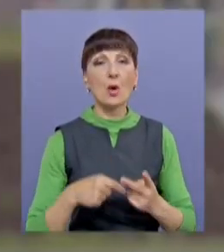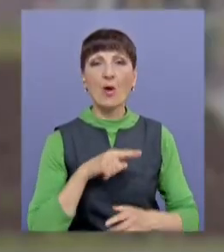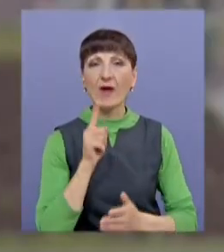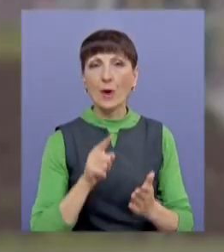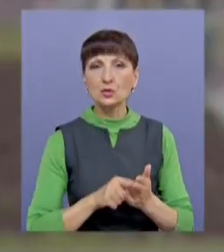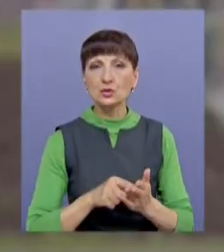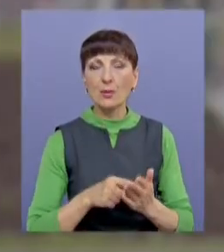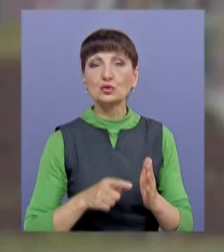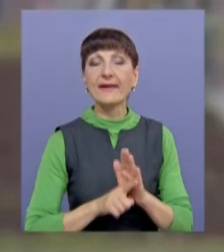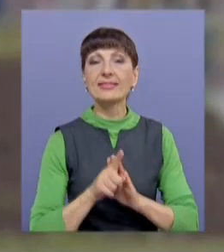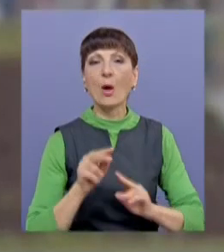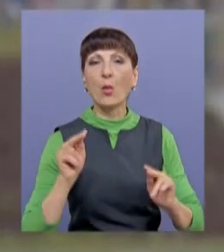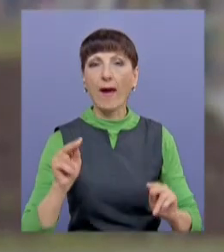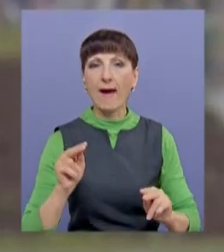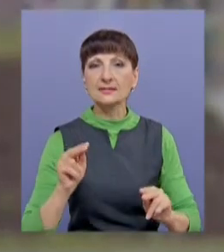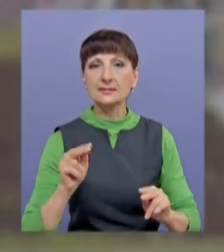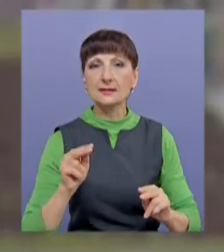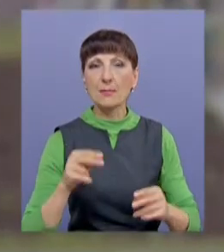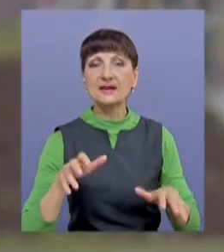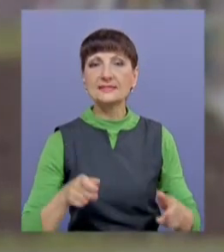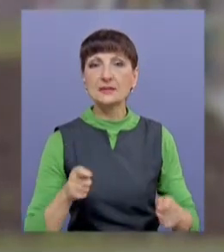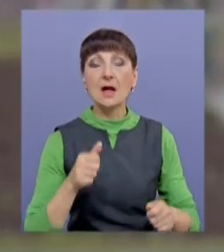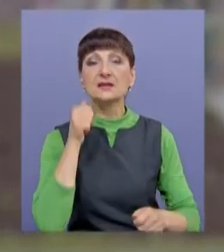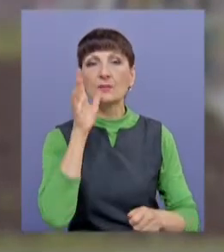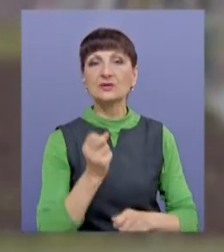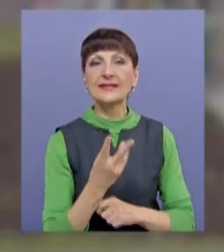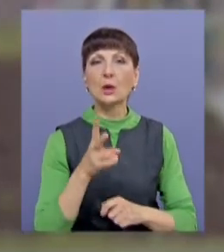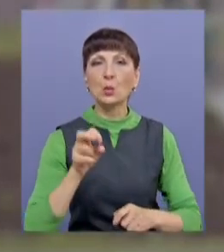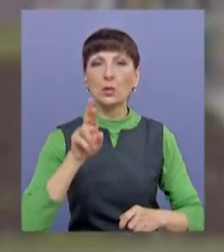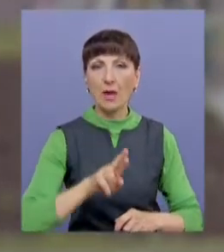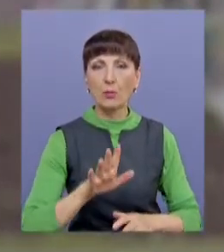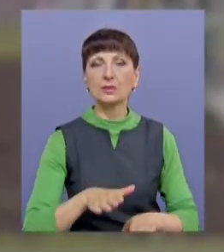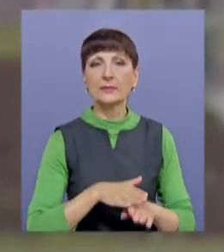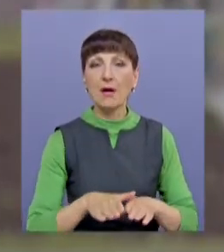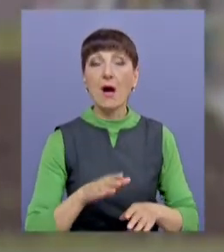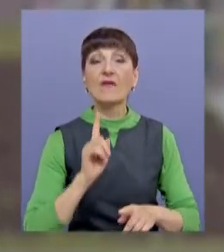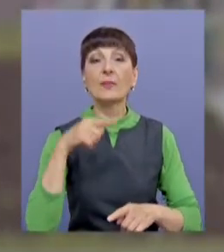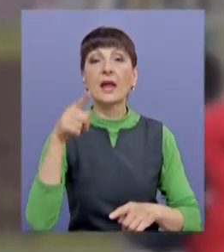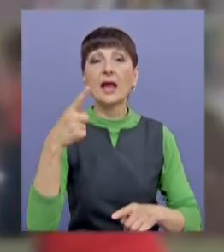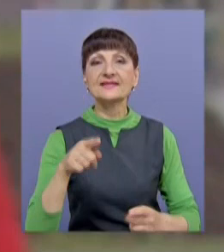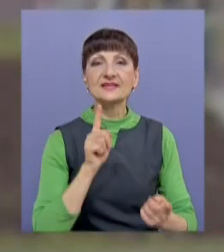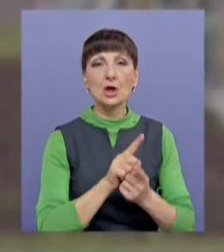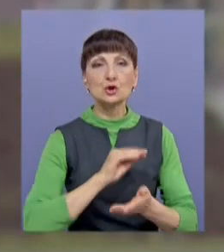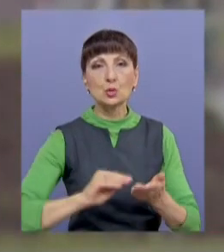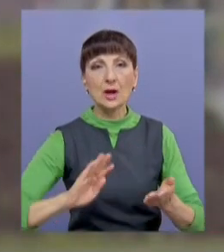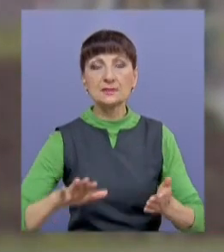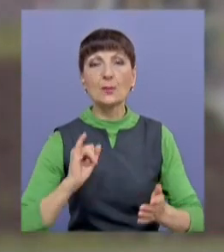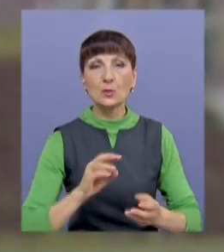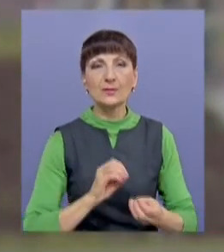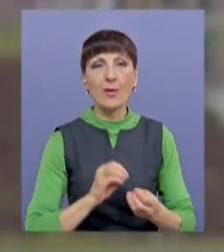ответил, что она пройдет послезавтра, 12 июня, пообещав, что впредь такие встречи с журналистами будут